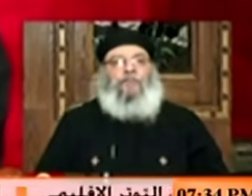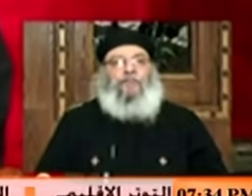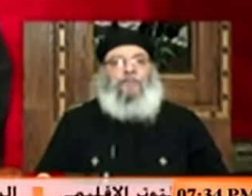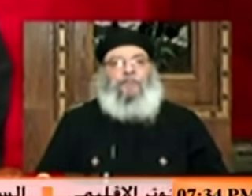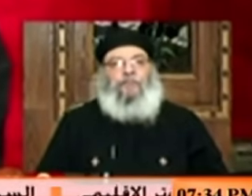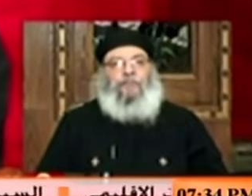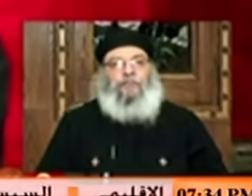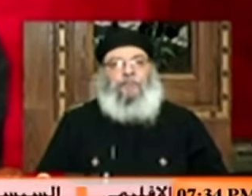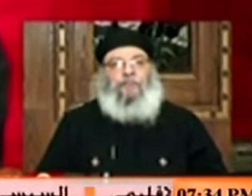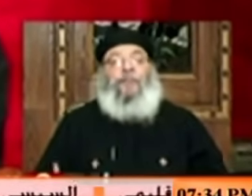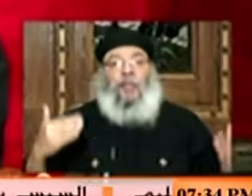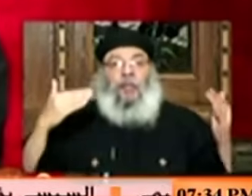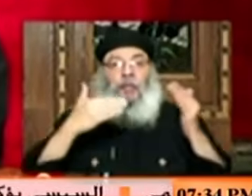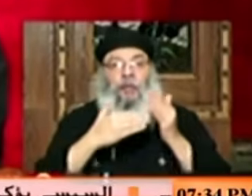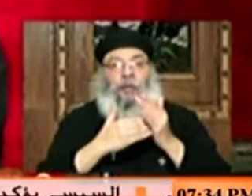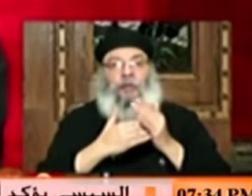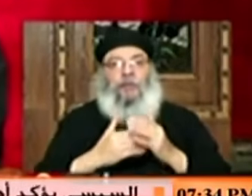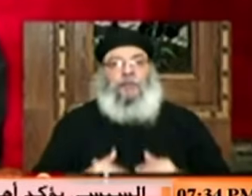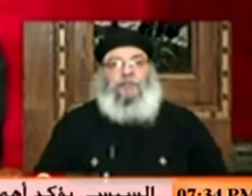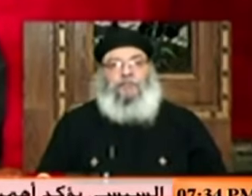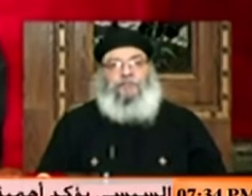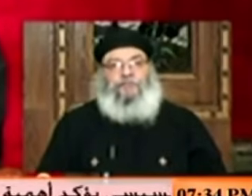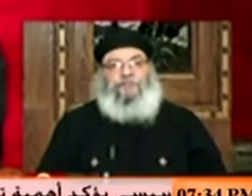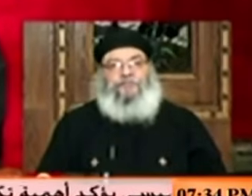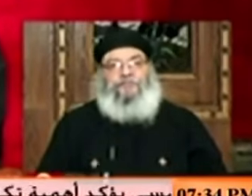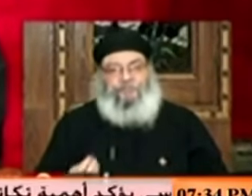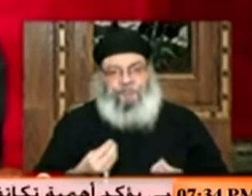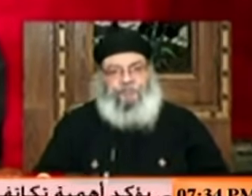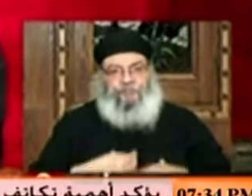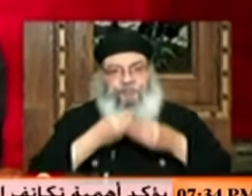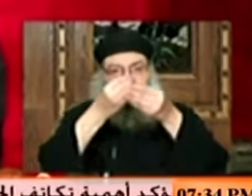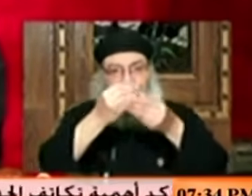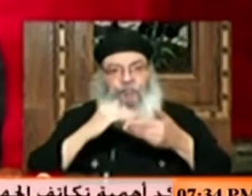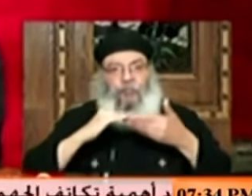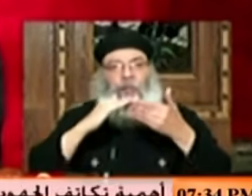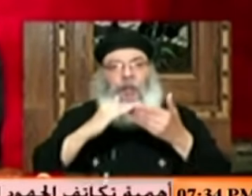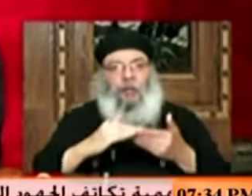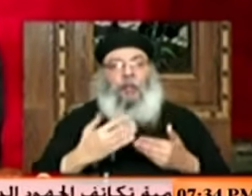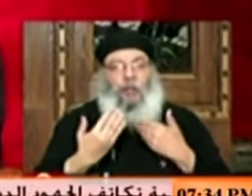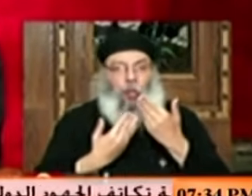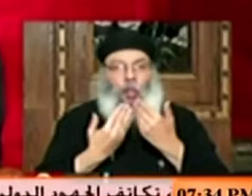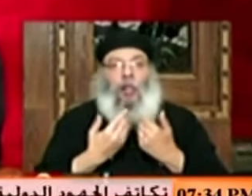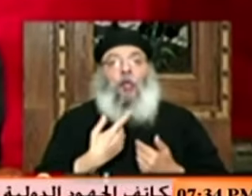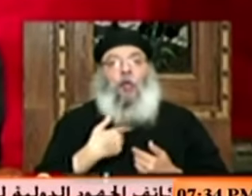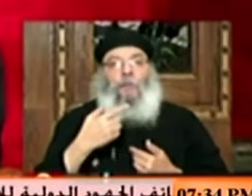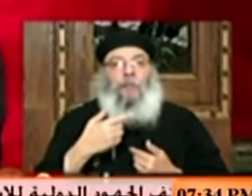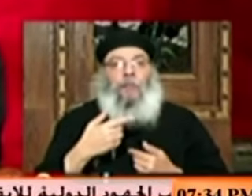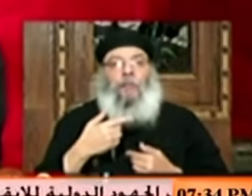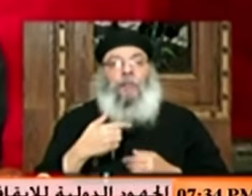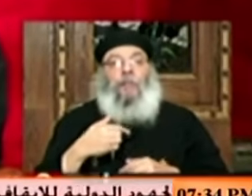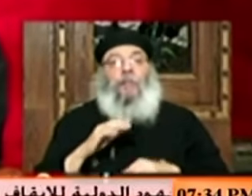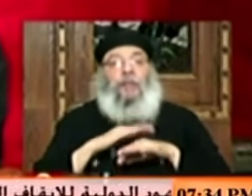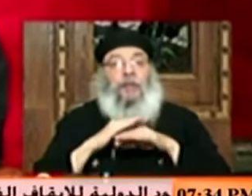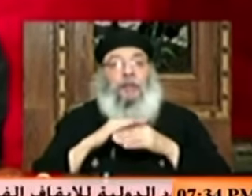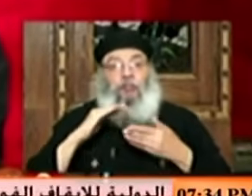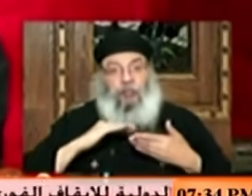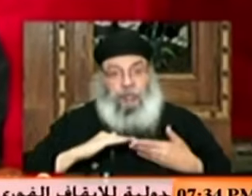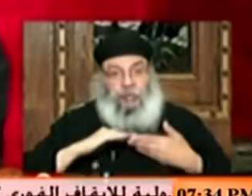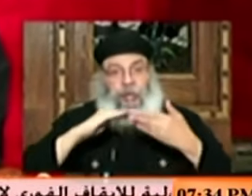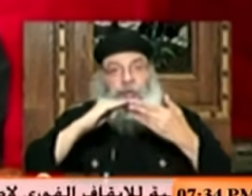وتعب اخر حاجه في صفات تقديم الخدمه كلغه حب اخدم الاخرين